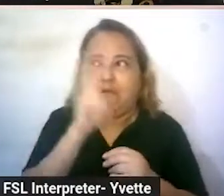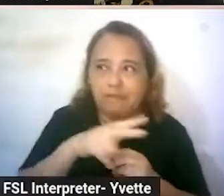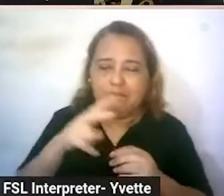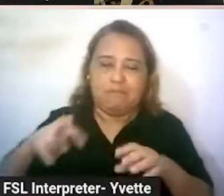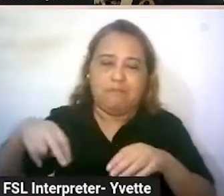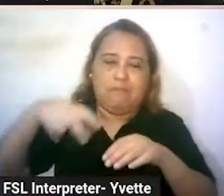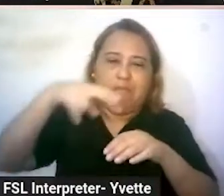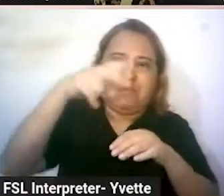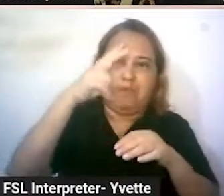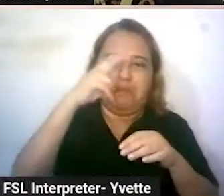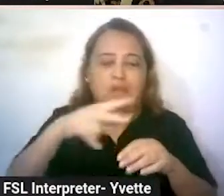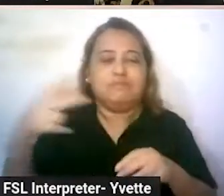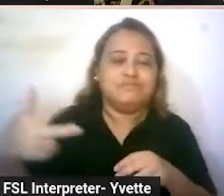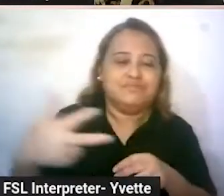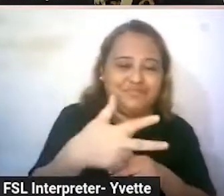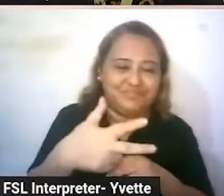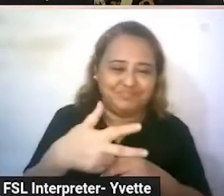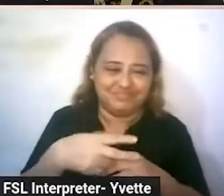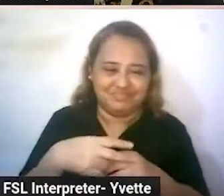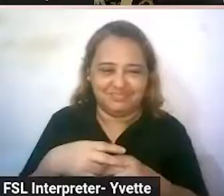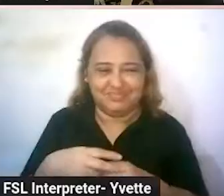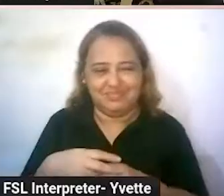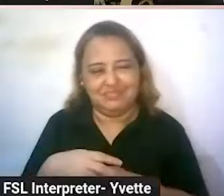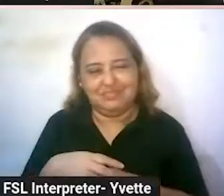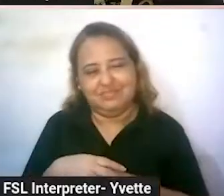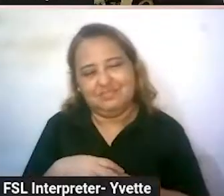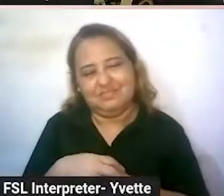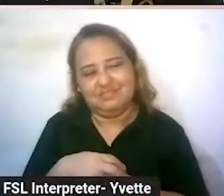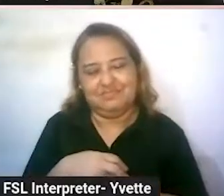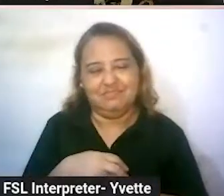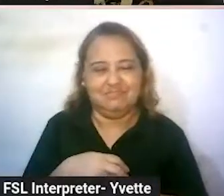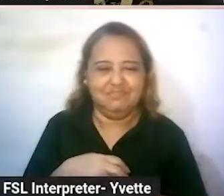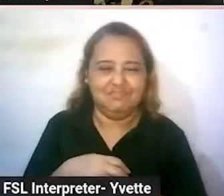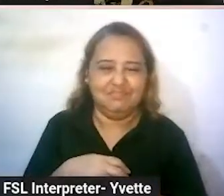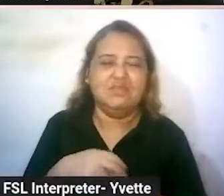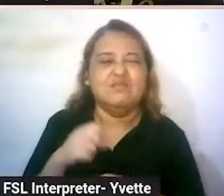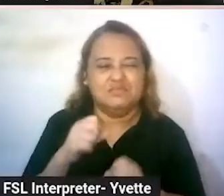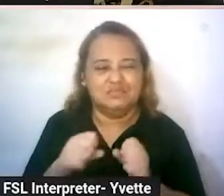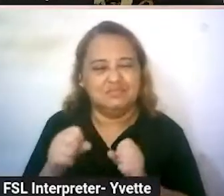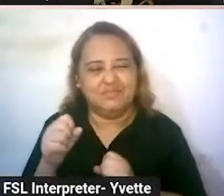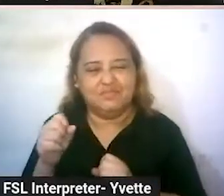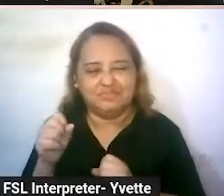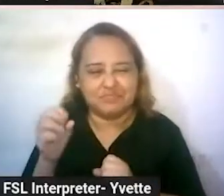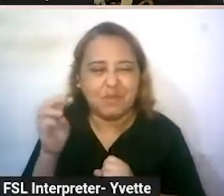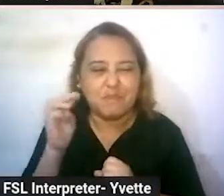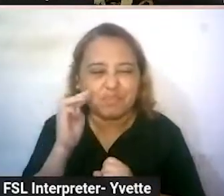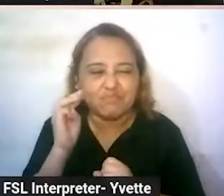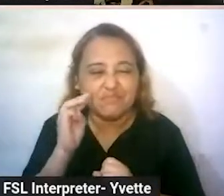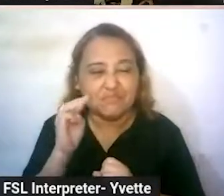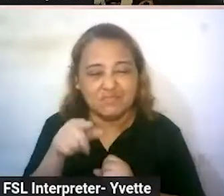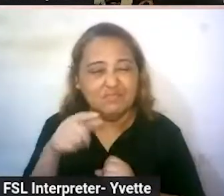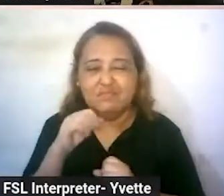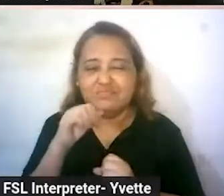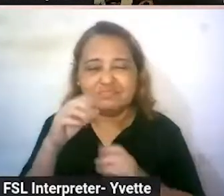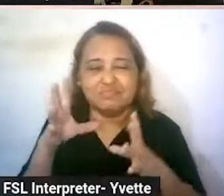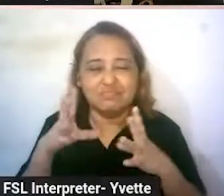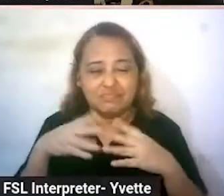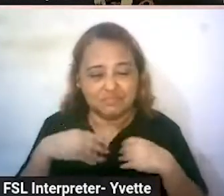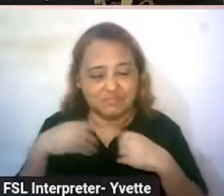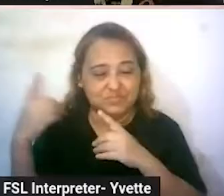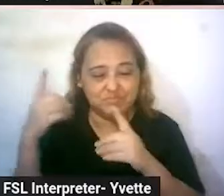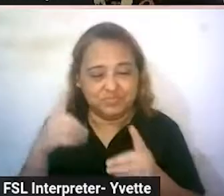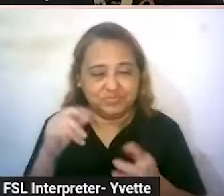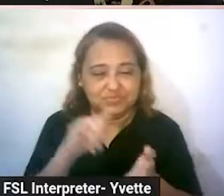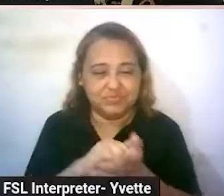ka, di ba, minsan umuungo sila. Yun na nga, Emon, hindi mo na-accept yung during that time, pero